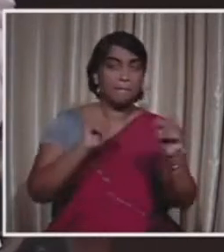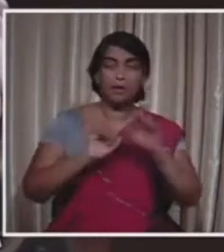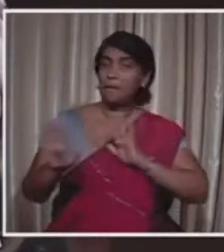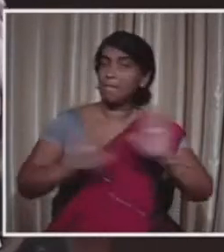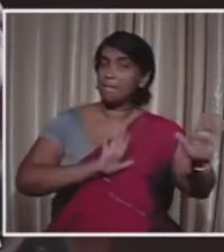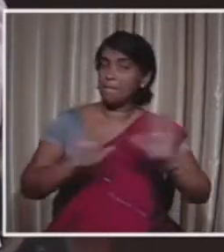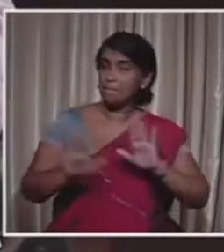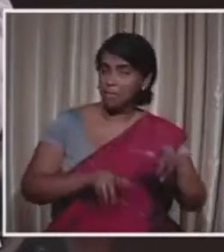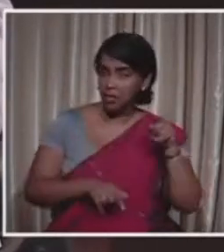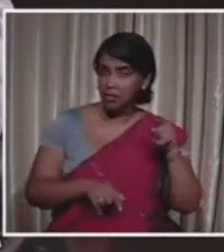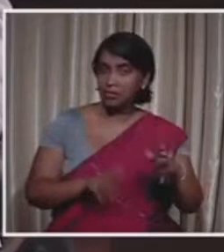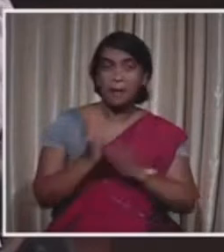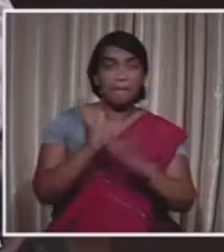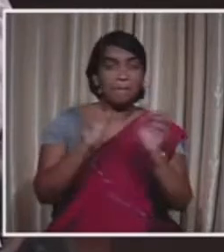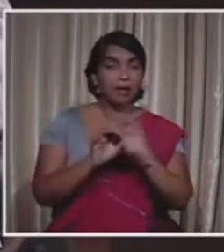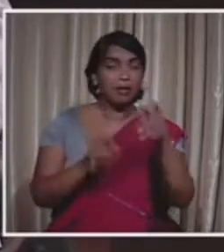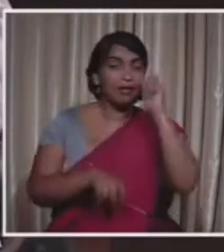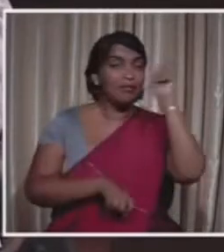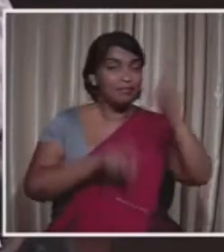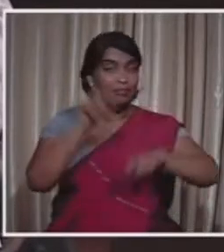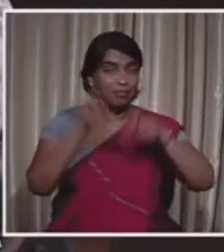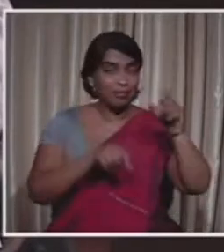කරා, මාධ්‍යවේදීන්